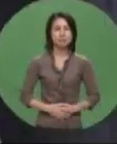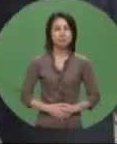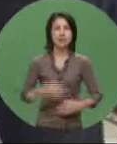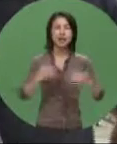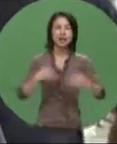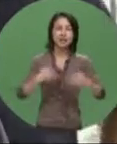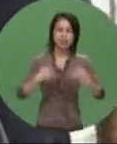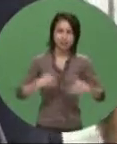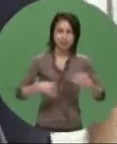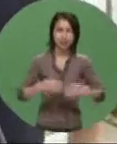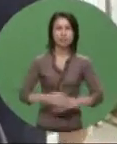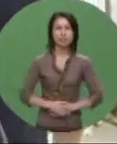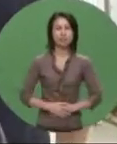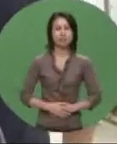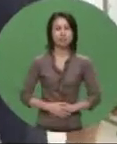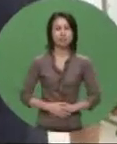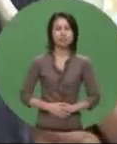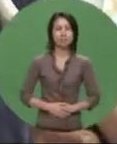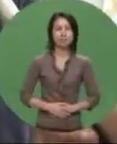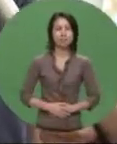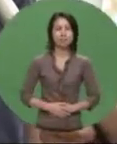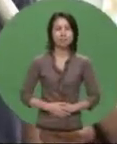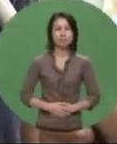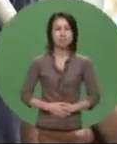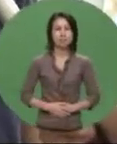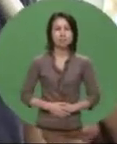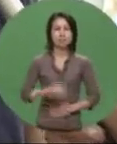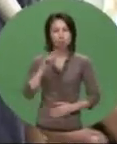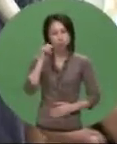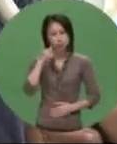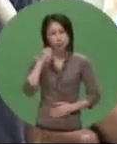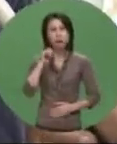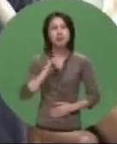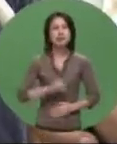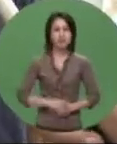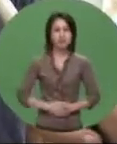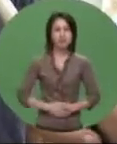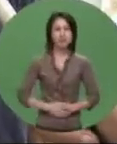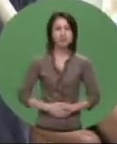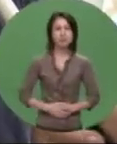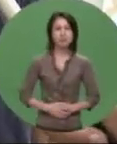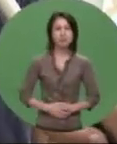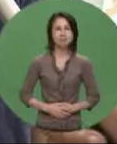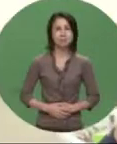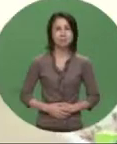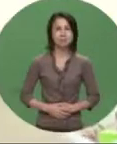楽しかったです。 すごく難しかったです。